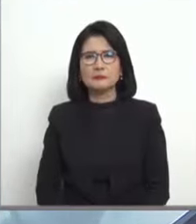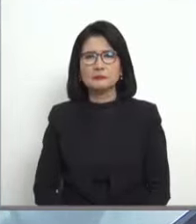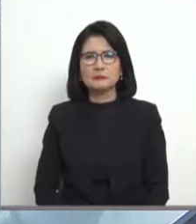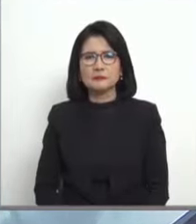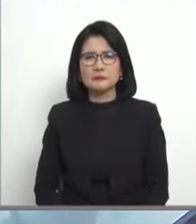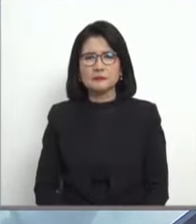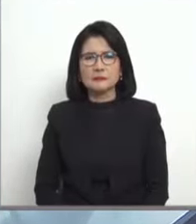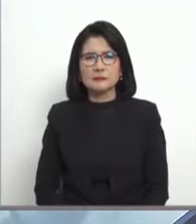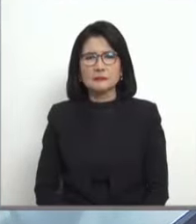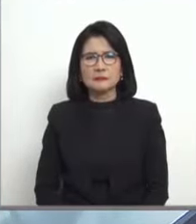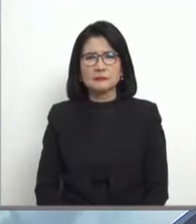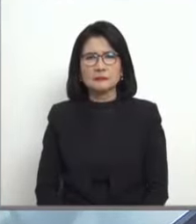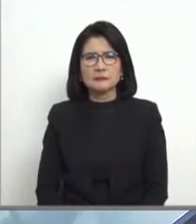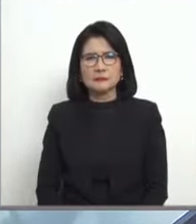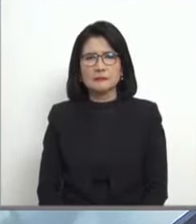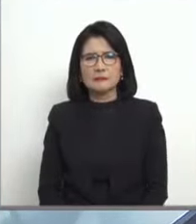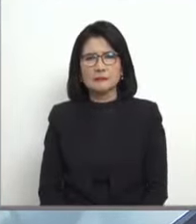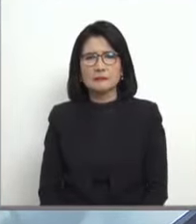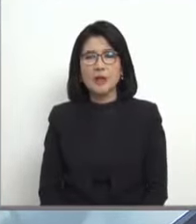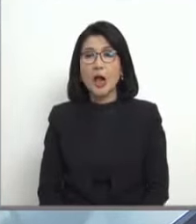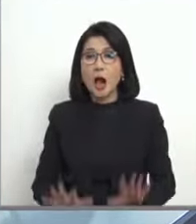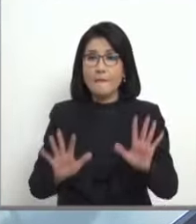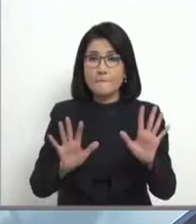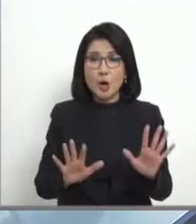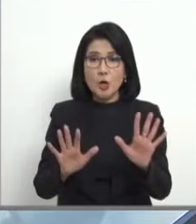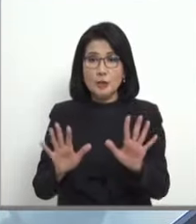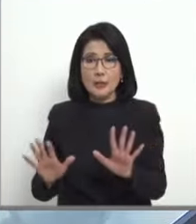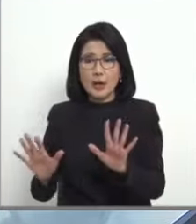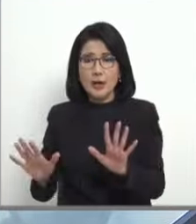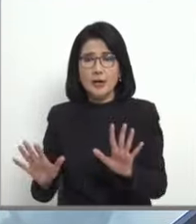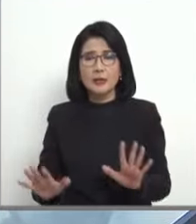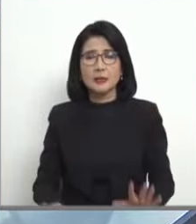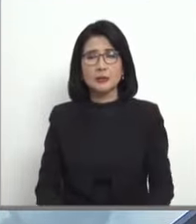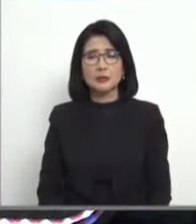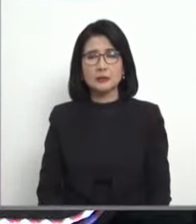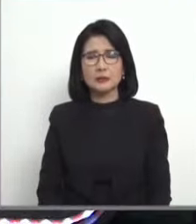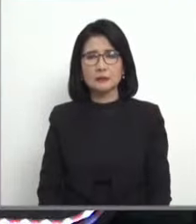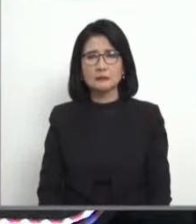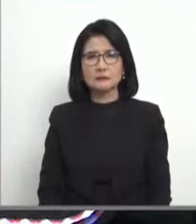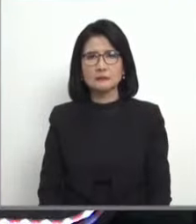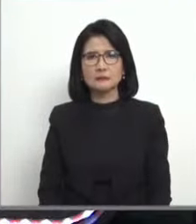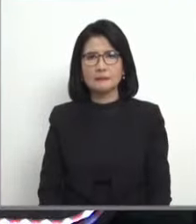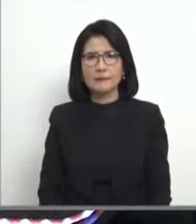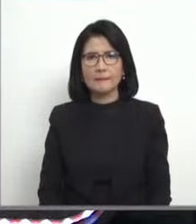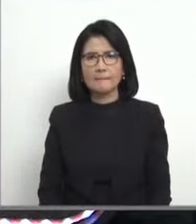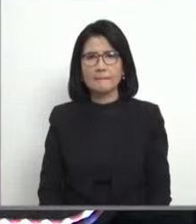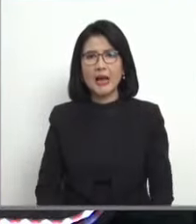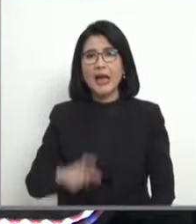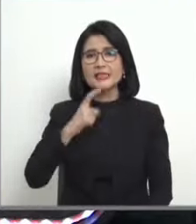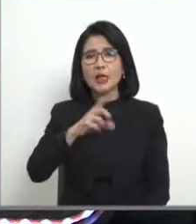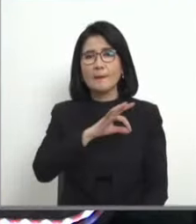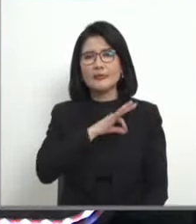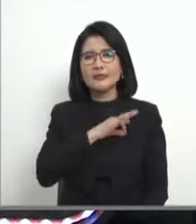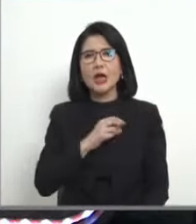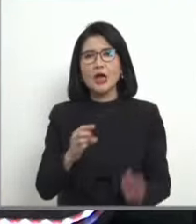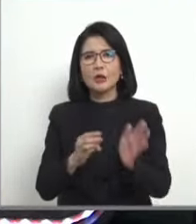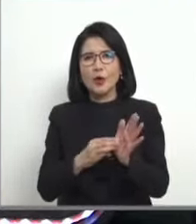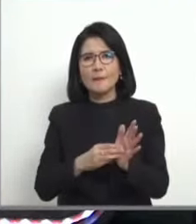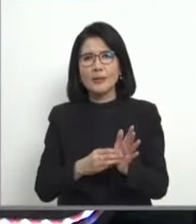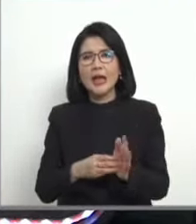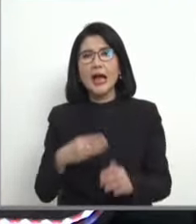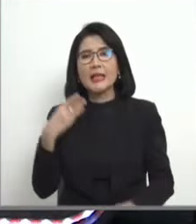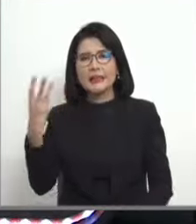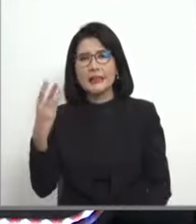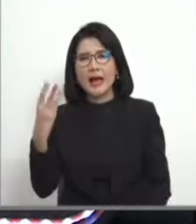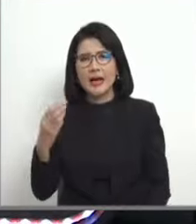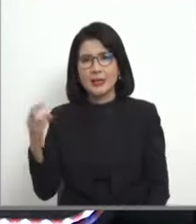habis mohon tenang hadirin sekalian kami persilakan kepada calon Presiden nomor urut 3 Bapak Ganjar penowo untuk